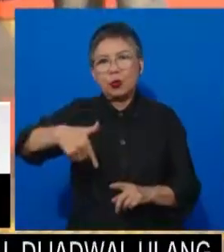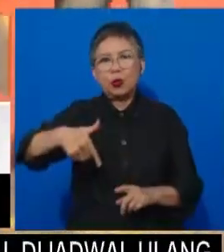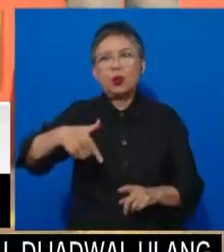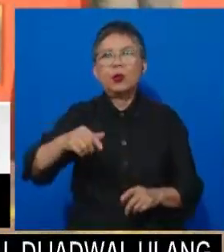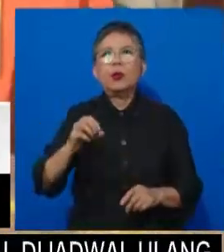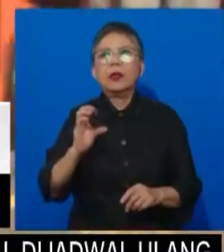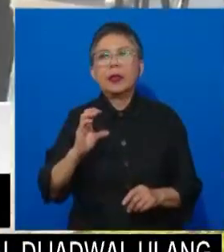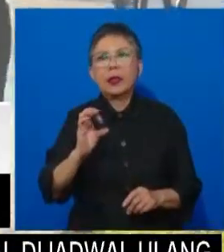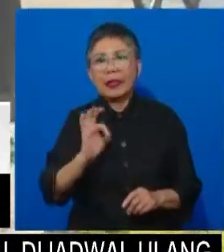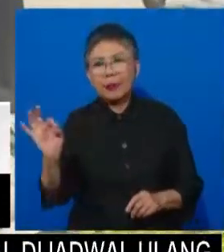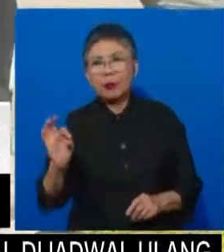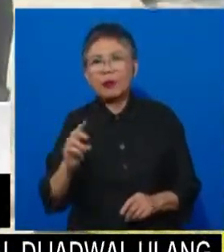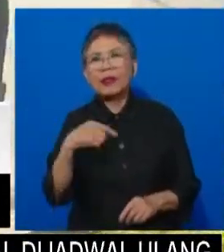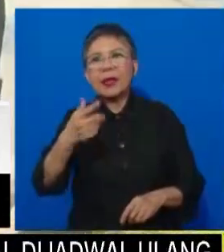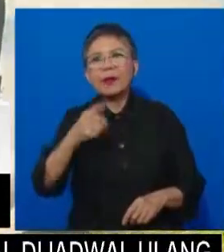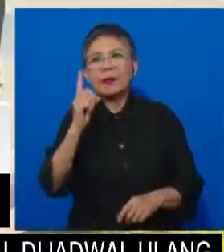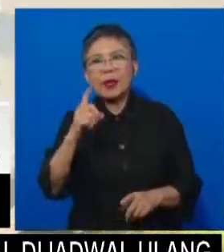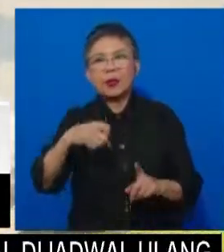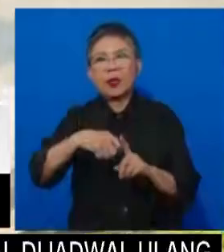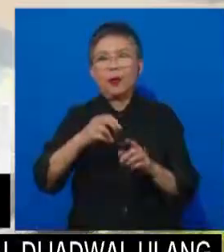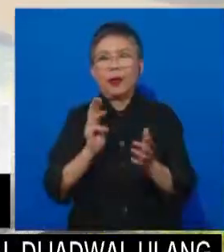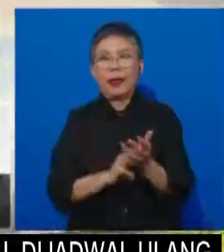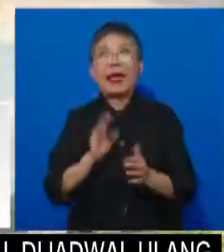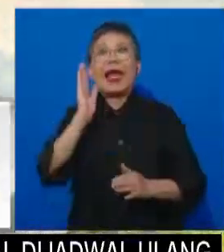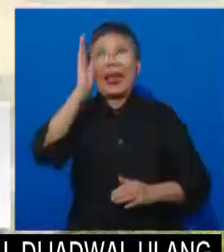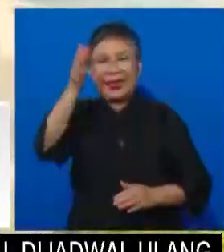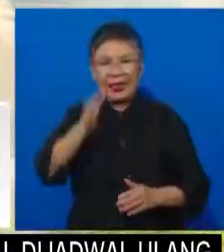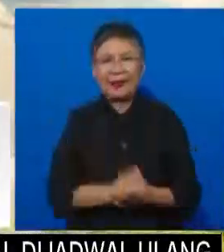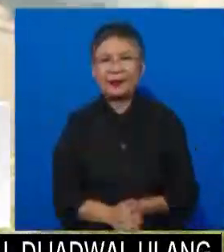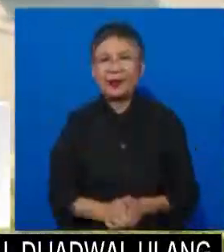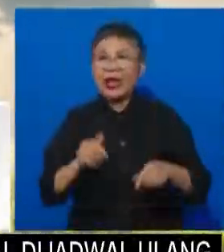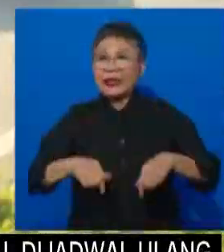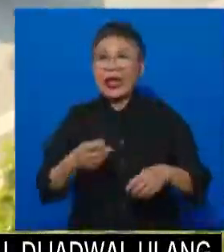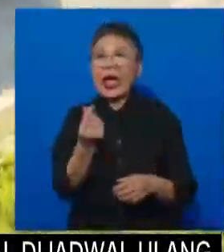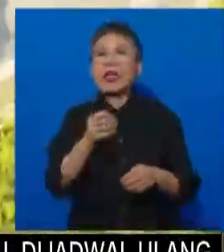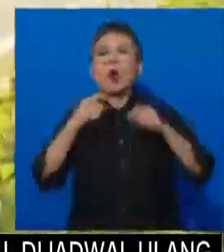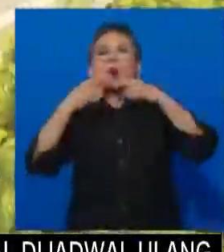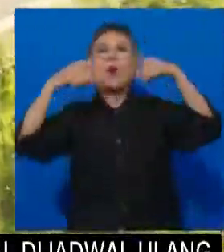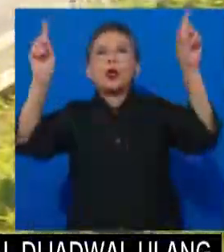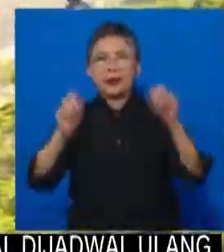kilometer. Mahardika Utama, Nabil Haris, Jakarta.